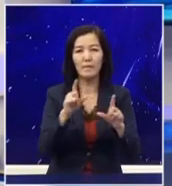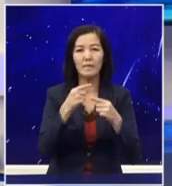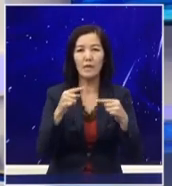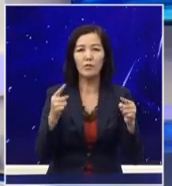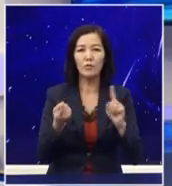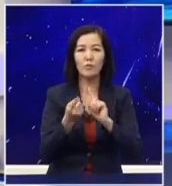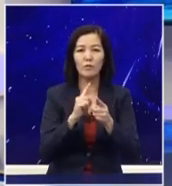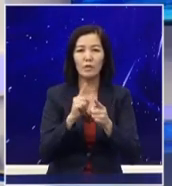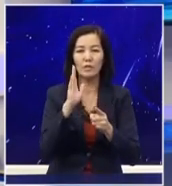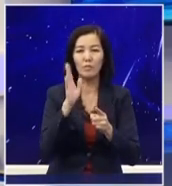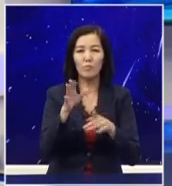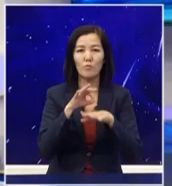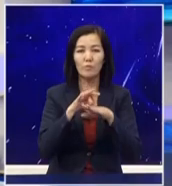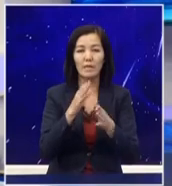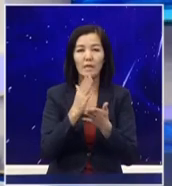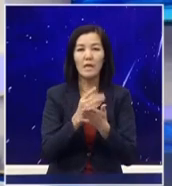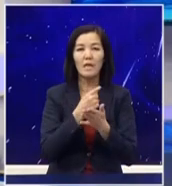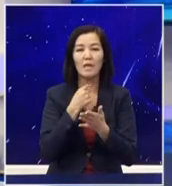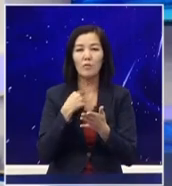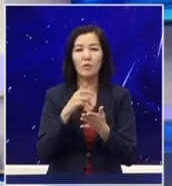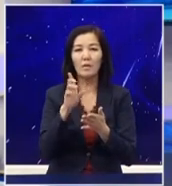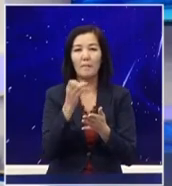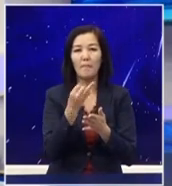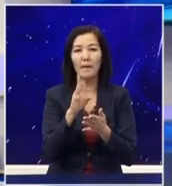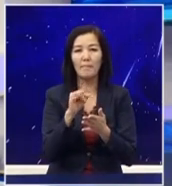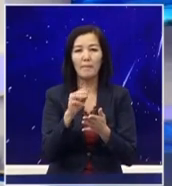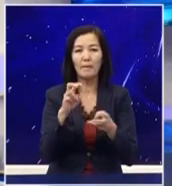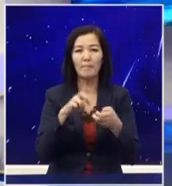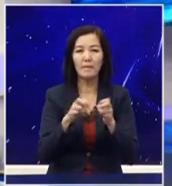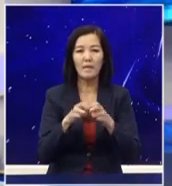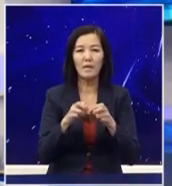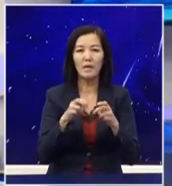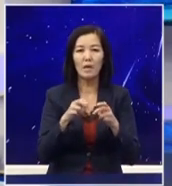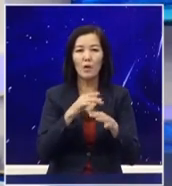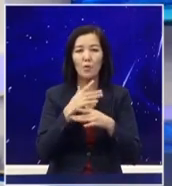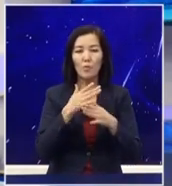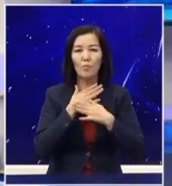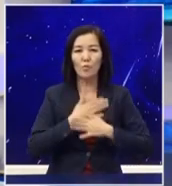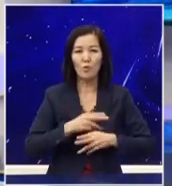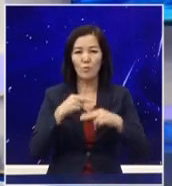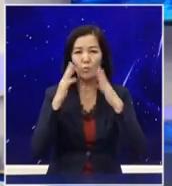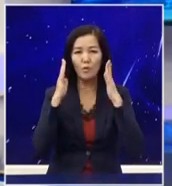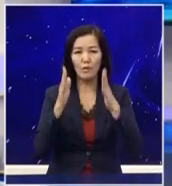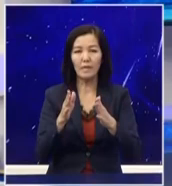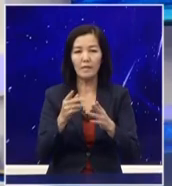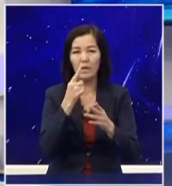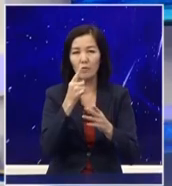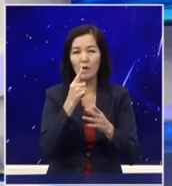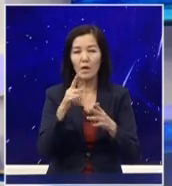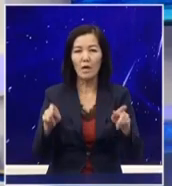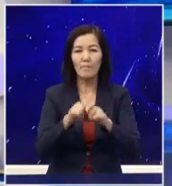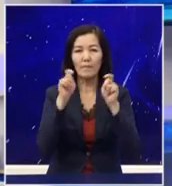сан игі үрдіс өзгерістер болып жатыр. Талдықорғанда Бауыржан Байбек осы мәселеге көп көңіл бөлді.